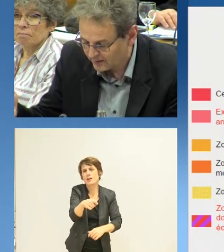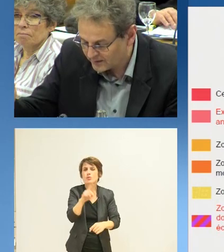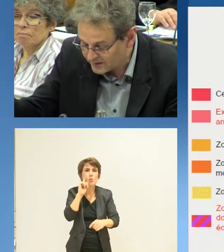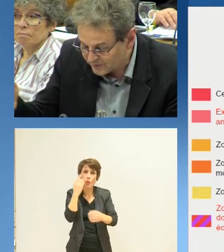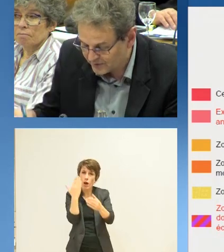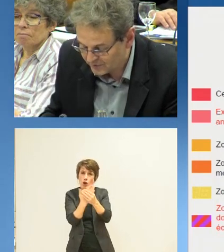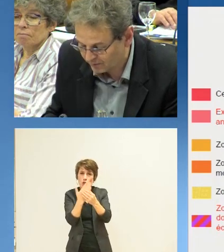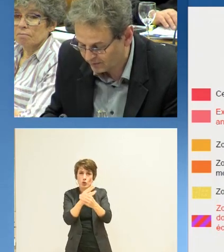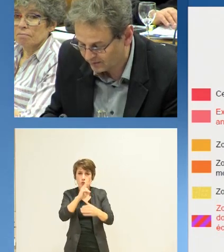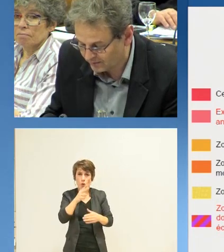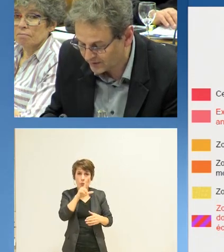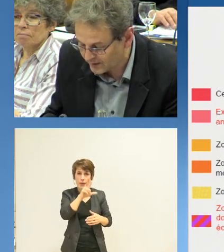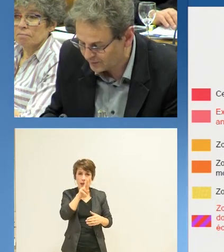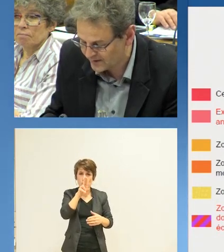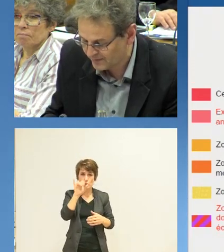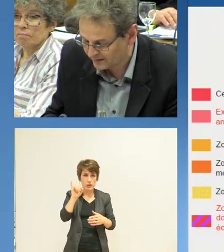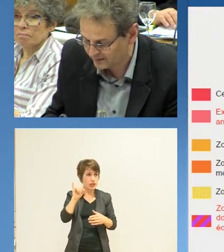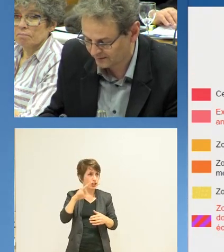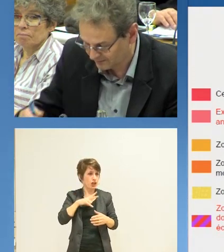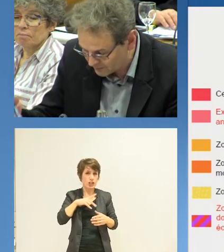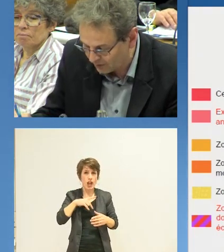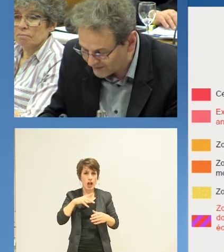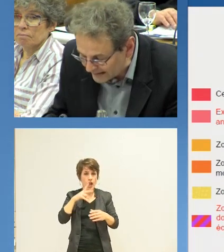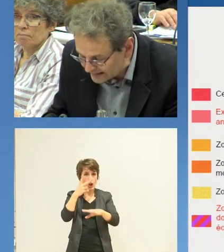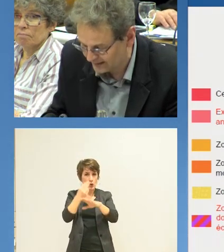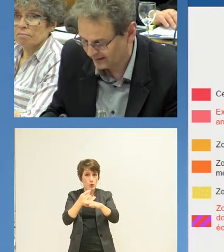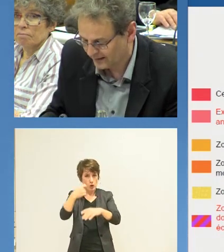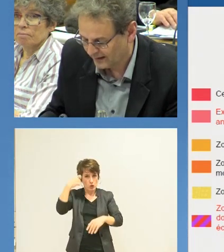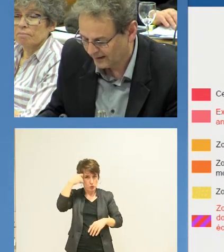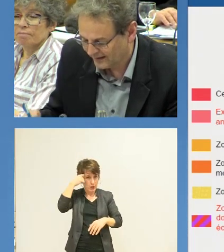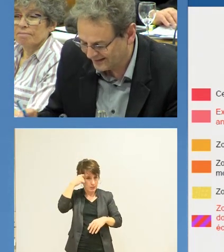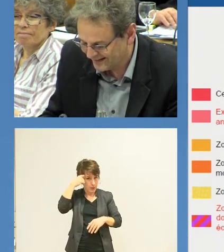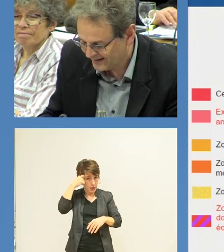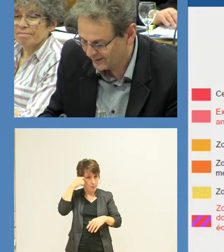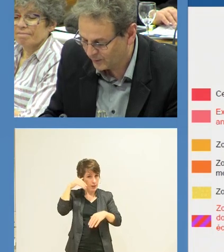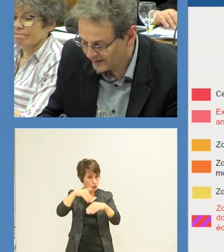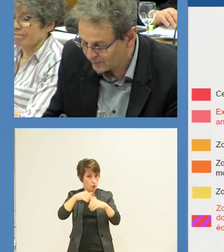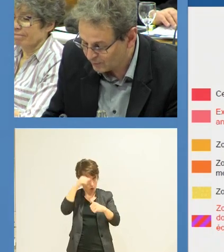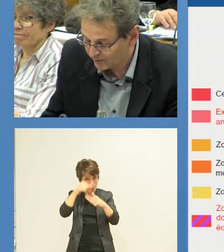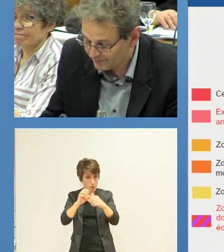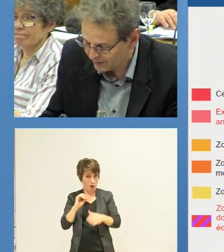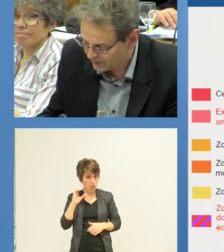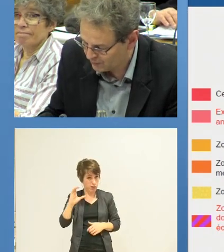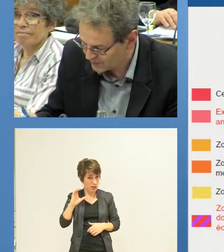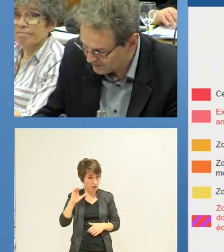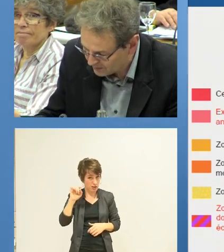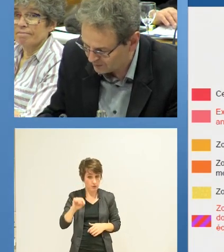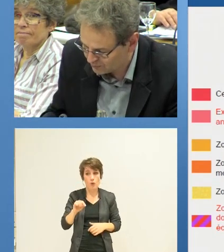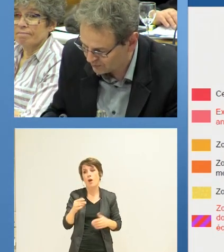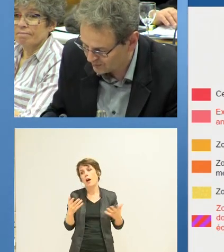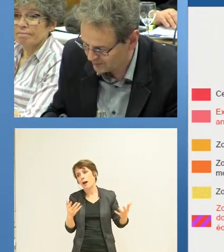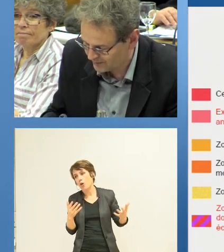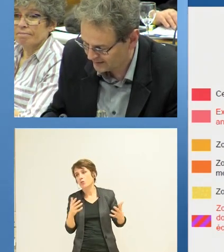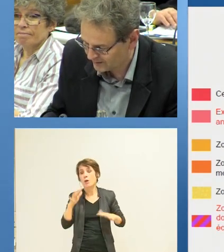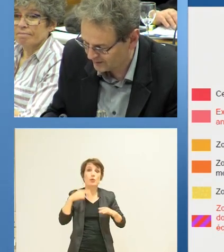qui est diffusée sur une clé usb très de grande taille et au risque de manquer parfois de nuances mais nous